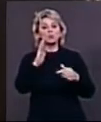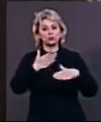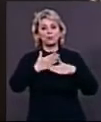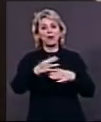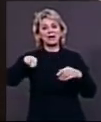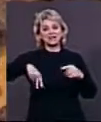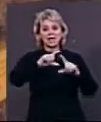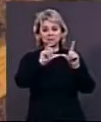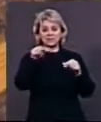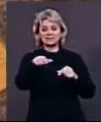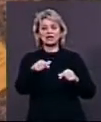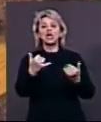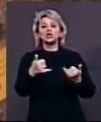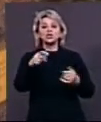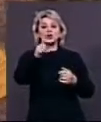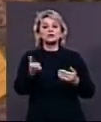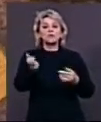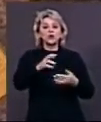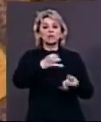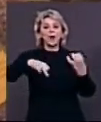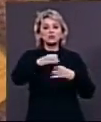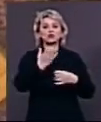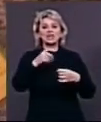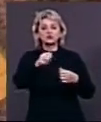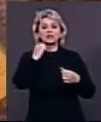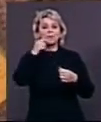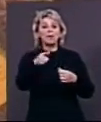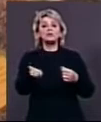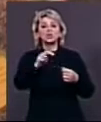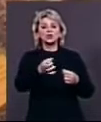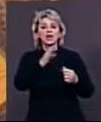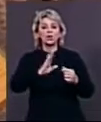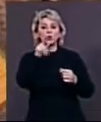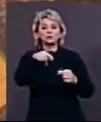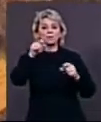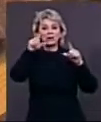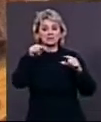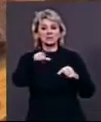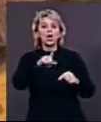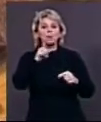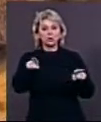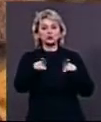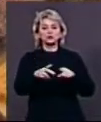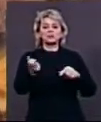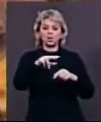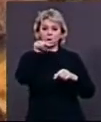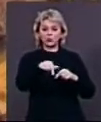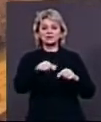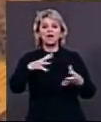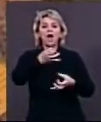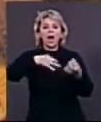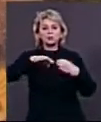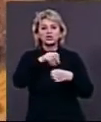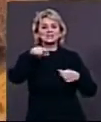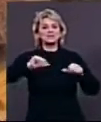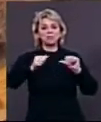помогать администрации. И люди приходят пообщаться сюда, дедушки, бабушки. Они вот приходят рано утром, просыпаются, да, в 6 утра и приходят. Я общаются